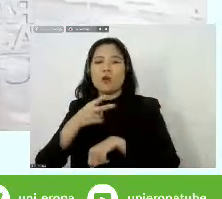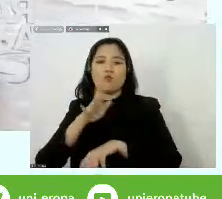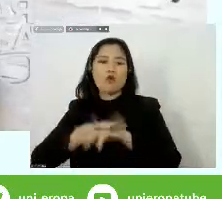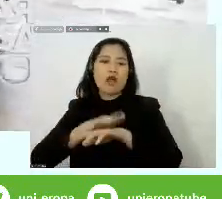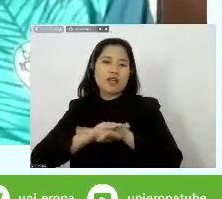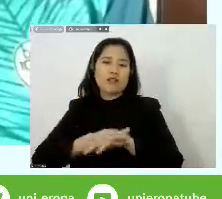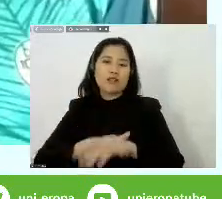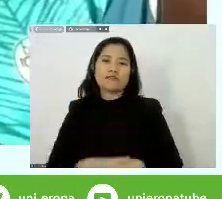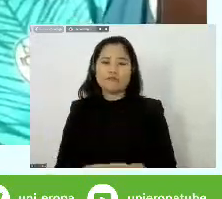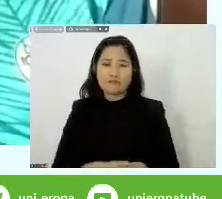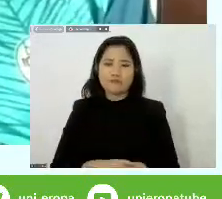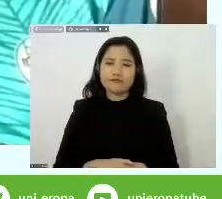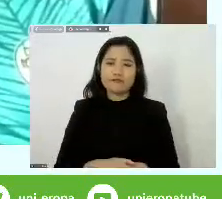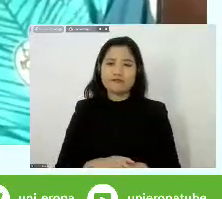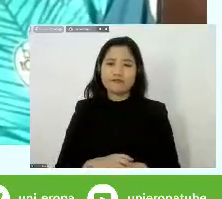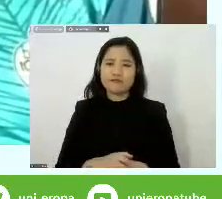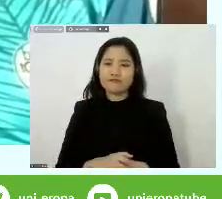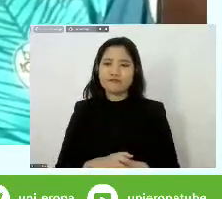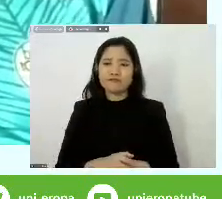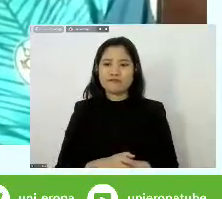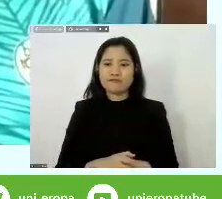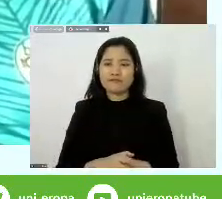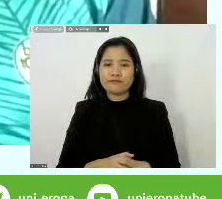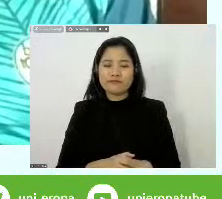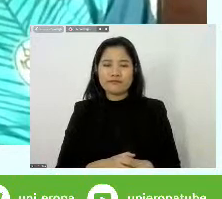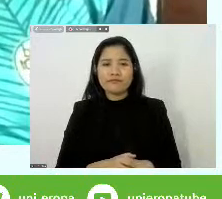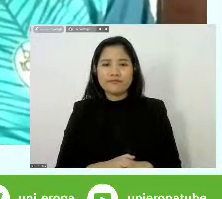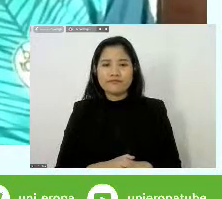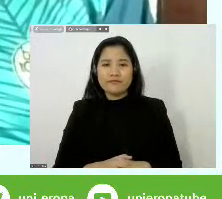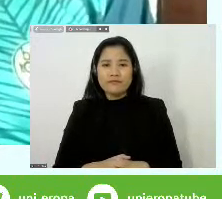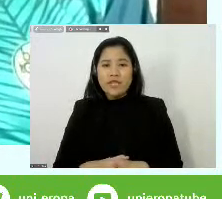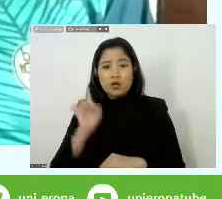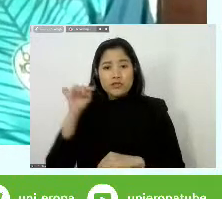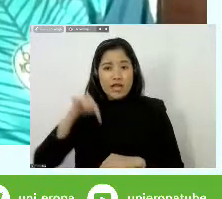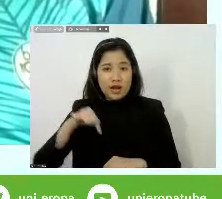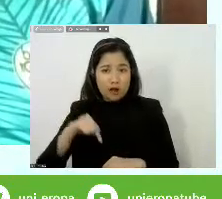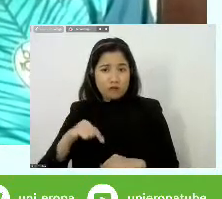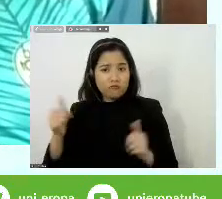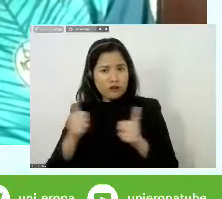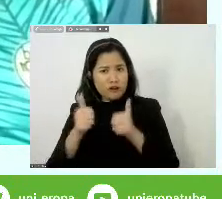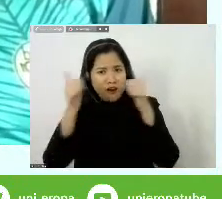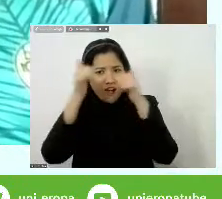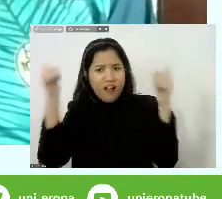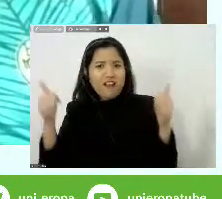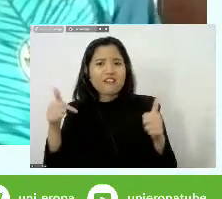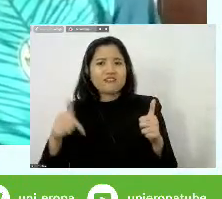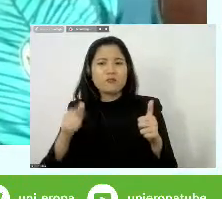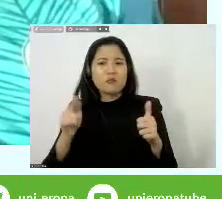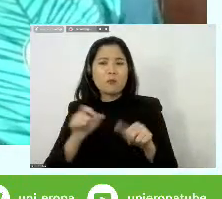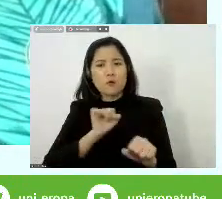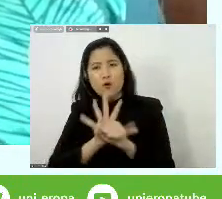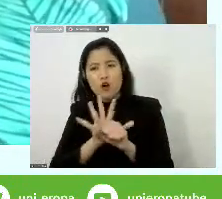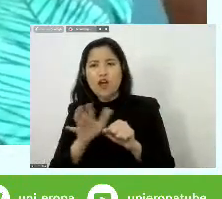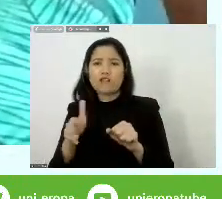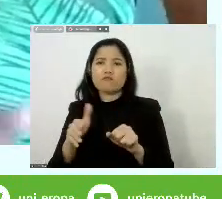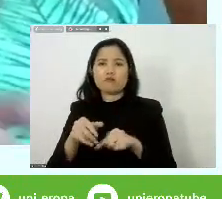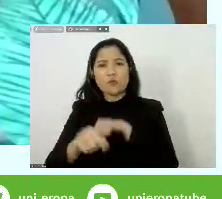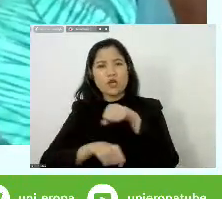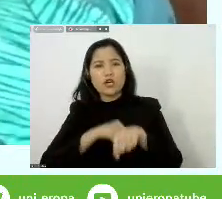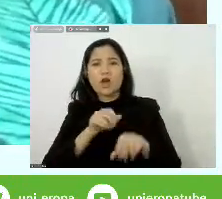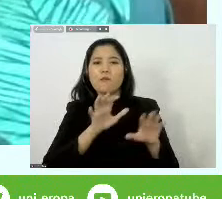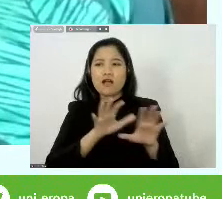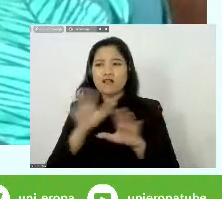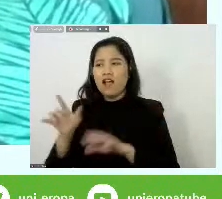baik baik-baik mas Nah terus kalau sekarang bikin udah populer gara-gara covert banyak yang makin baru